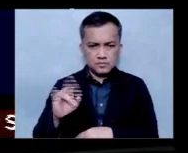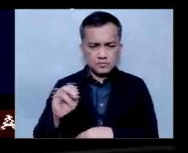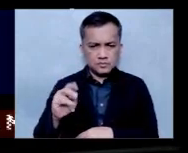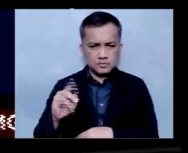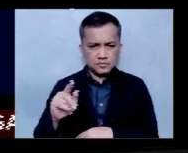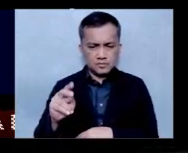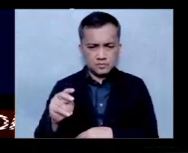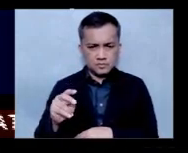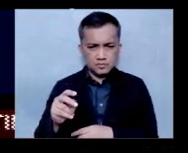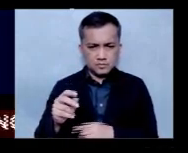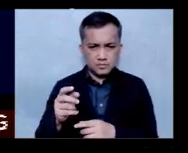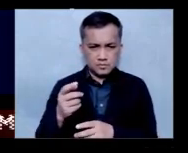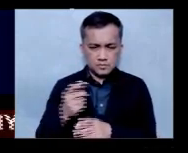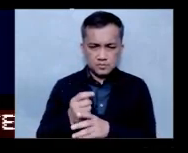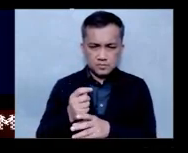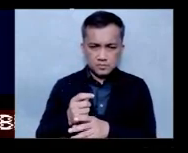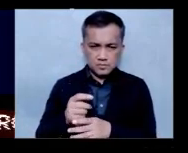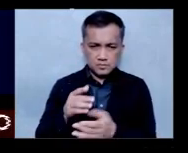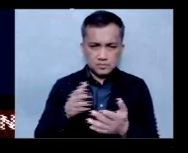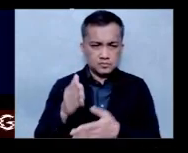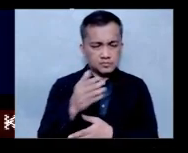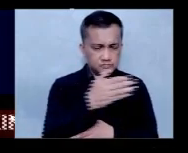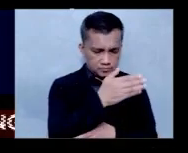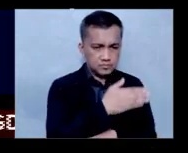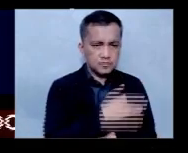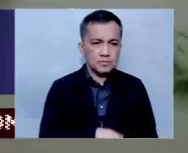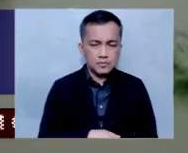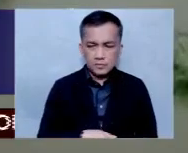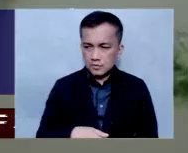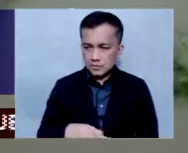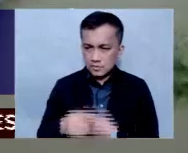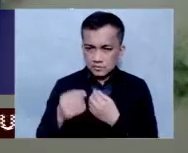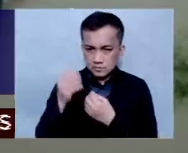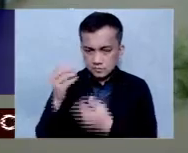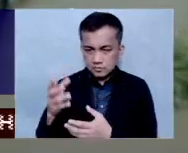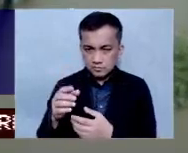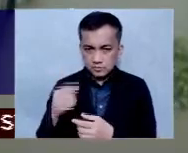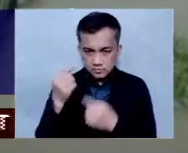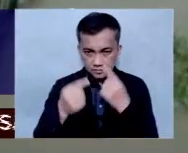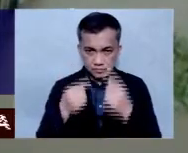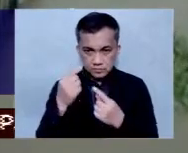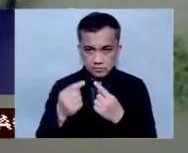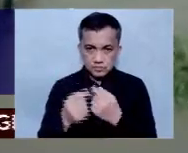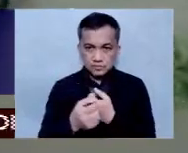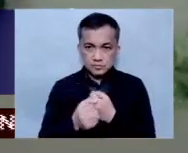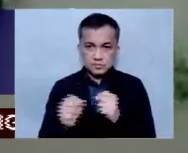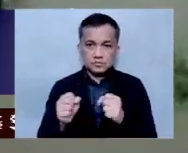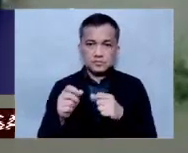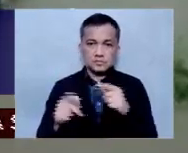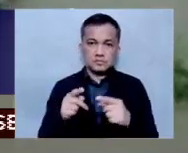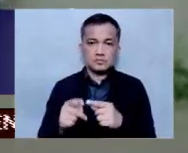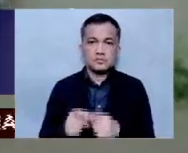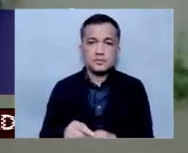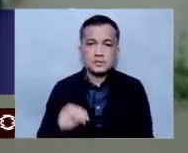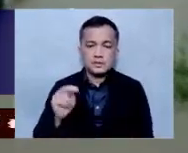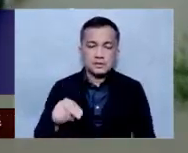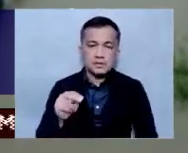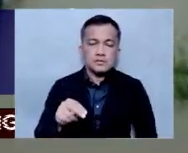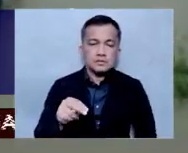truck. Nag-ikot-ikot na sila. Sinabihan din natin sa concern ng mga residente nga na kailangan